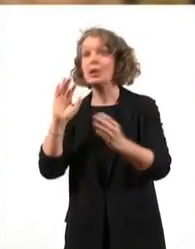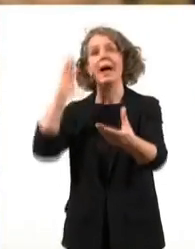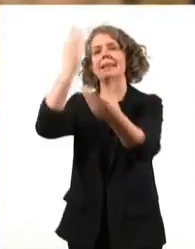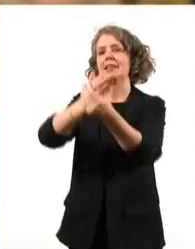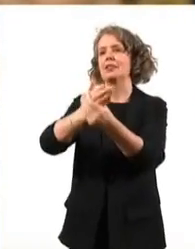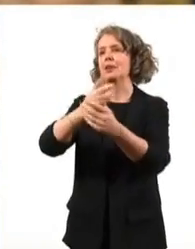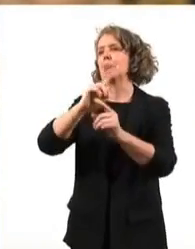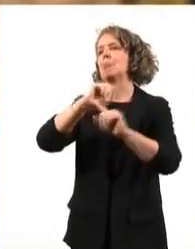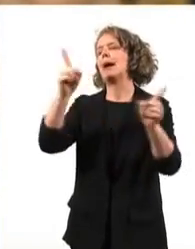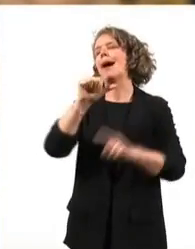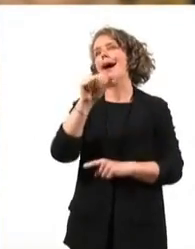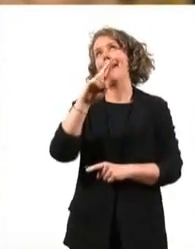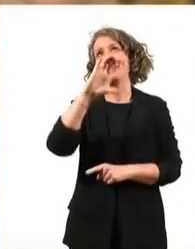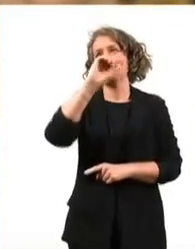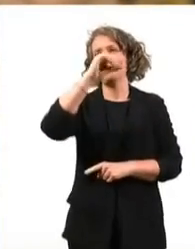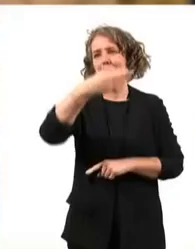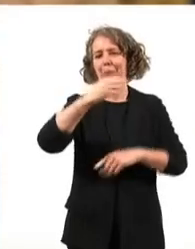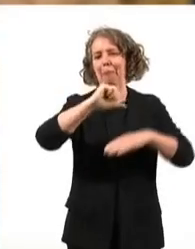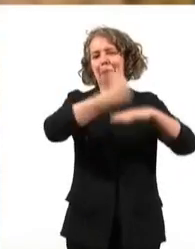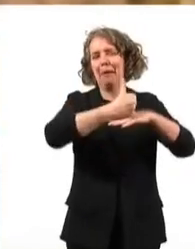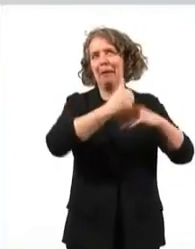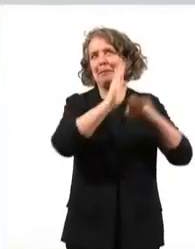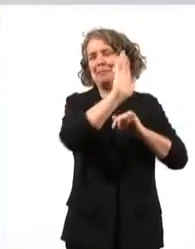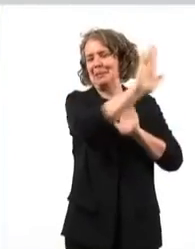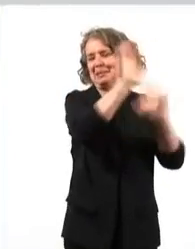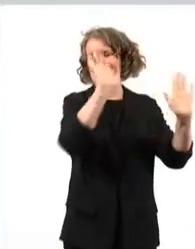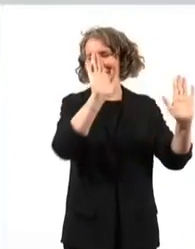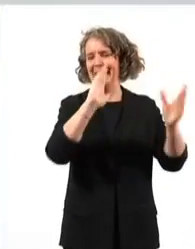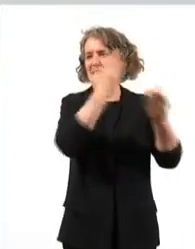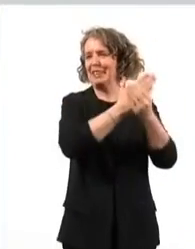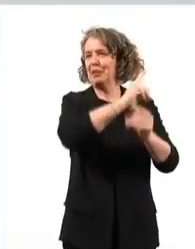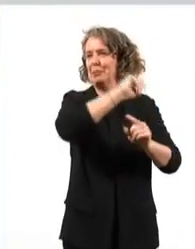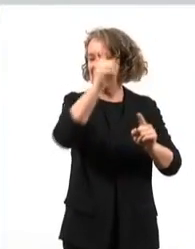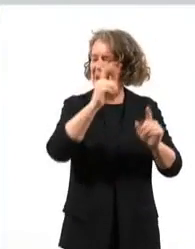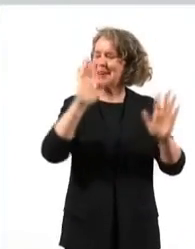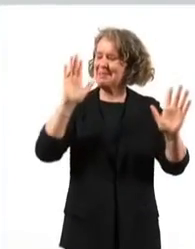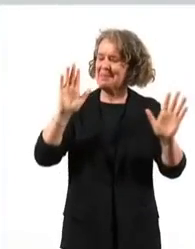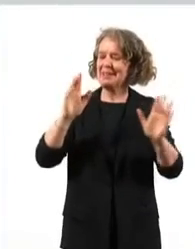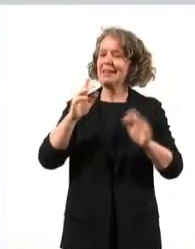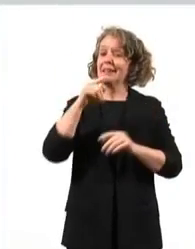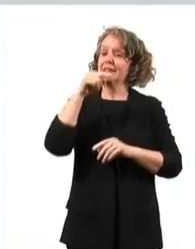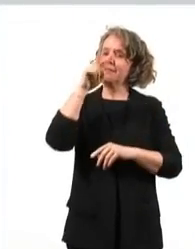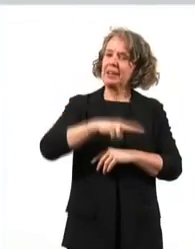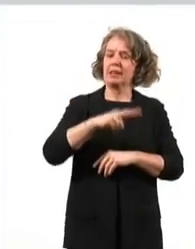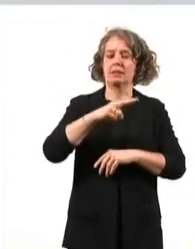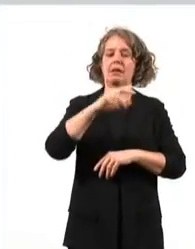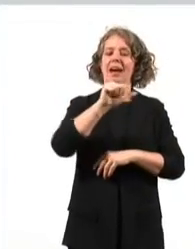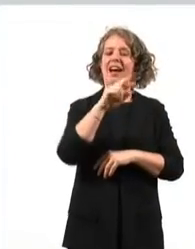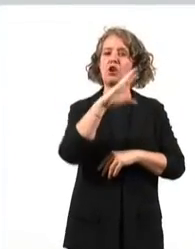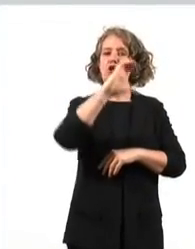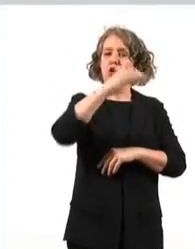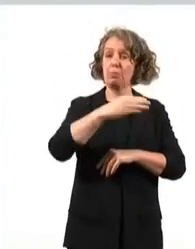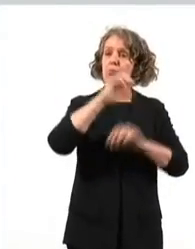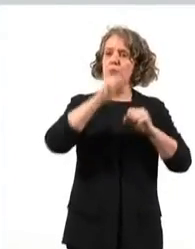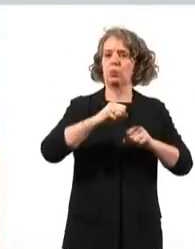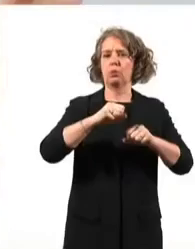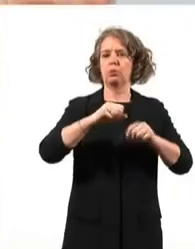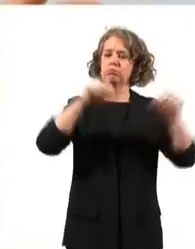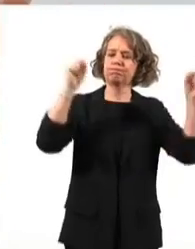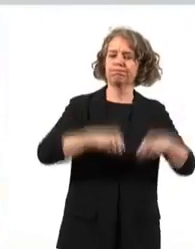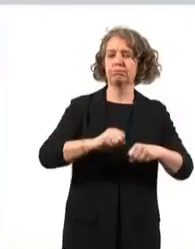pas sur l'ARCOM, qui est une autorité indépendante. Mais par contre, l'ARCOM a un vrai poids pour appliquer la loi qui